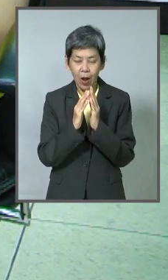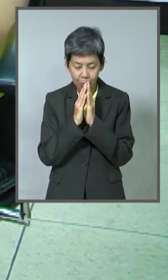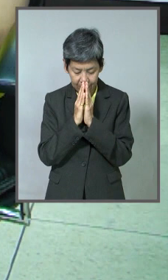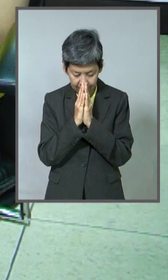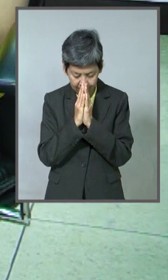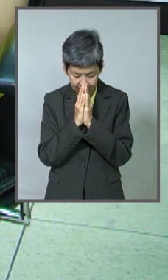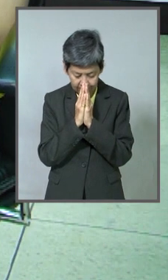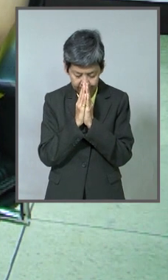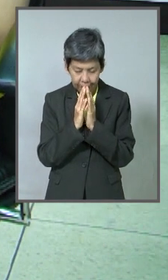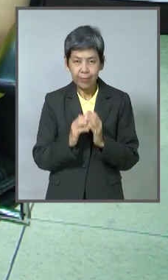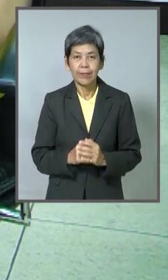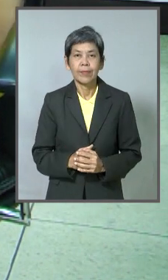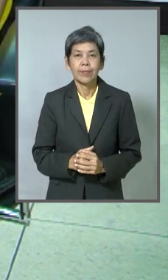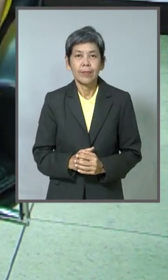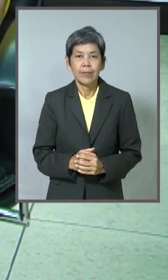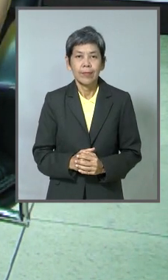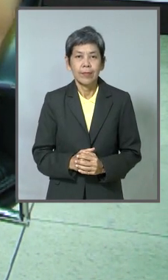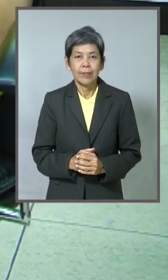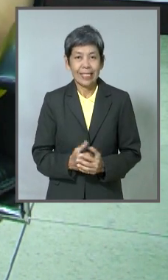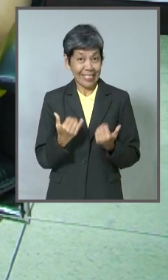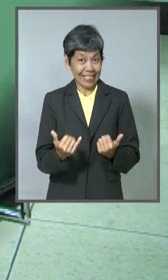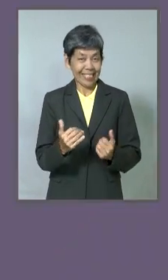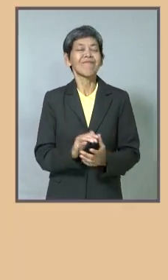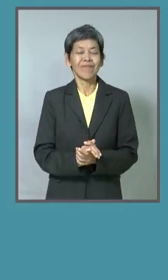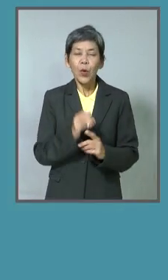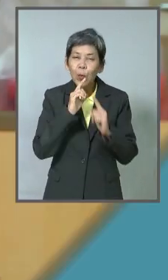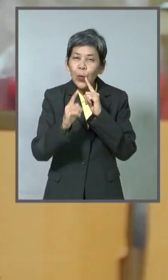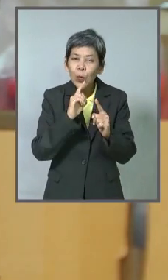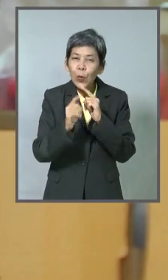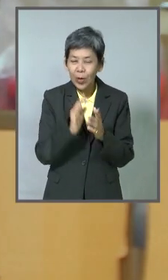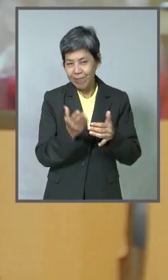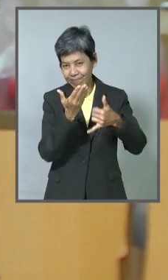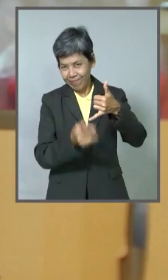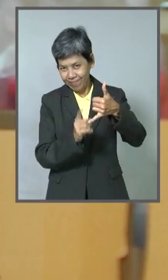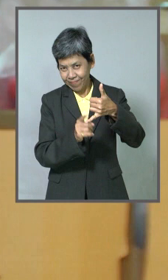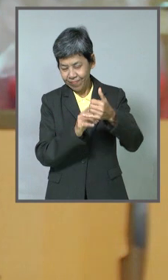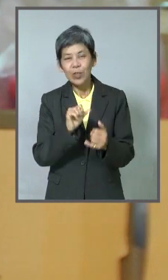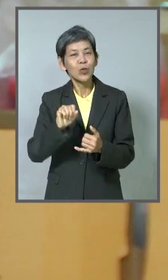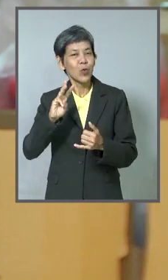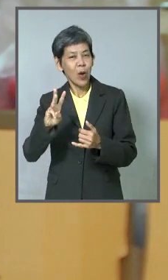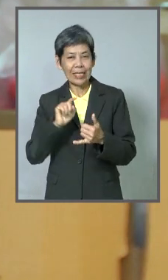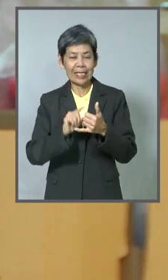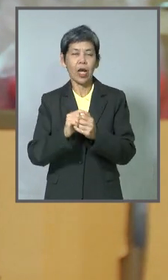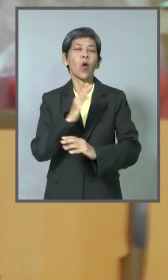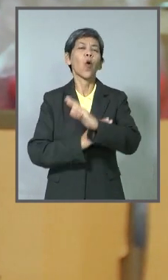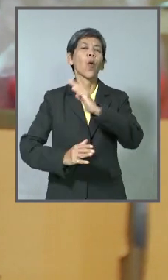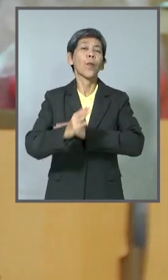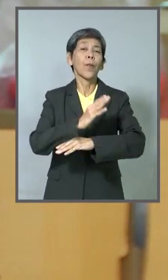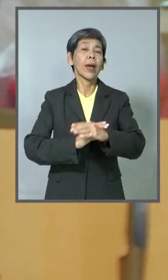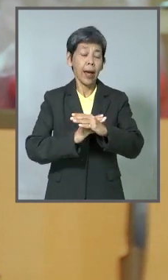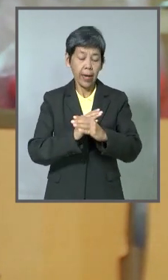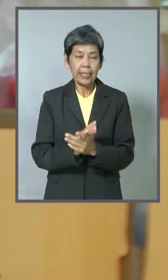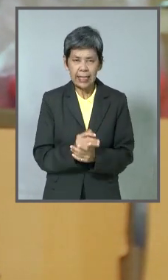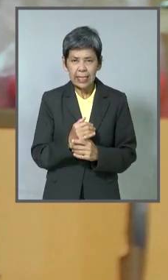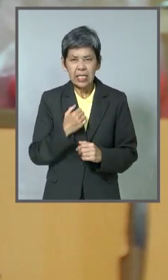เรื่องราวในวันนี้ค่ะขอบคุณค่ะ ขอบคุณครับ และตอนนี้ถึงเวลามาพูดคุยกับน้องท็อปค่ะคุณสุวัฒน์วารีค่ะ